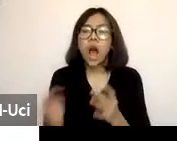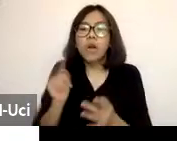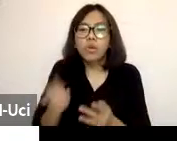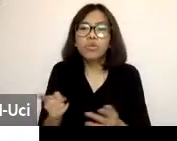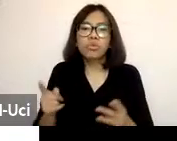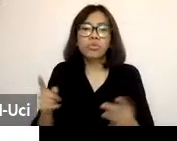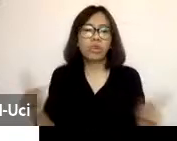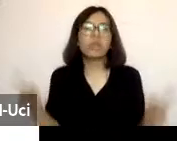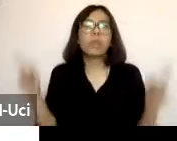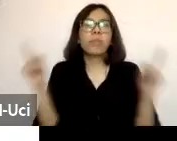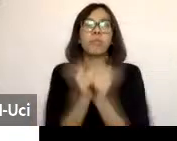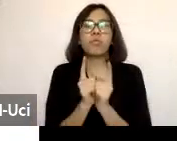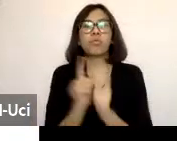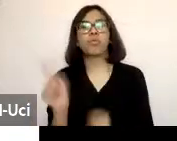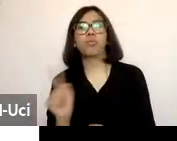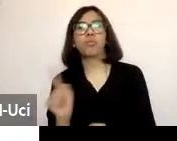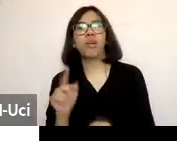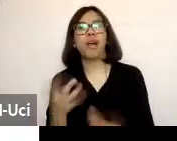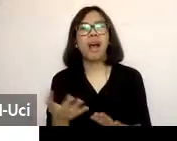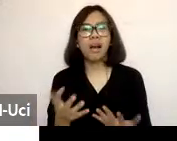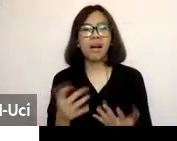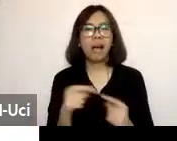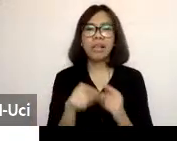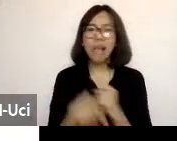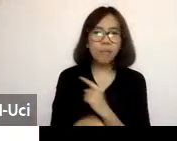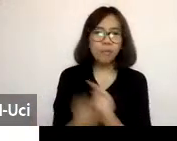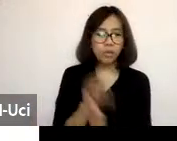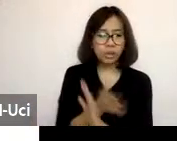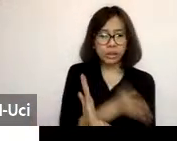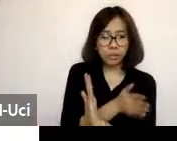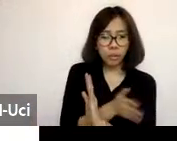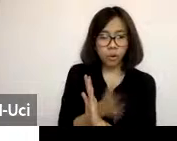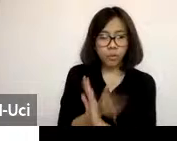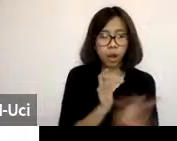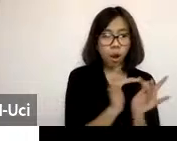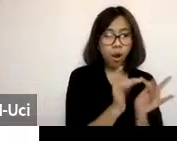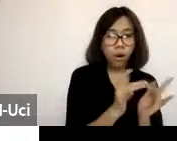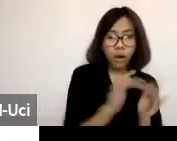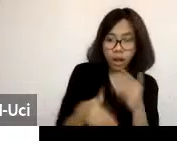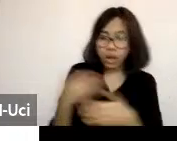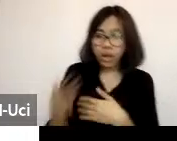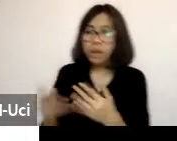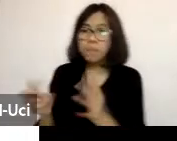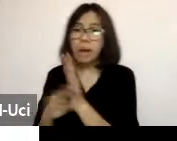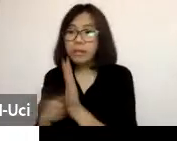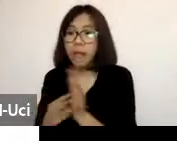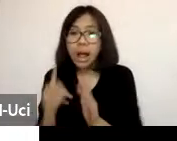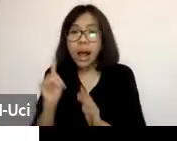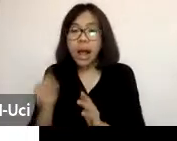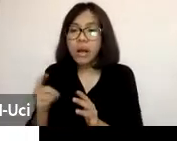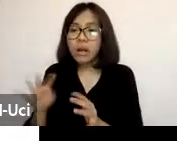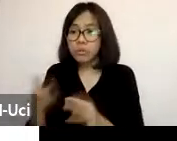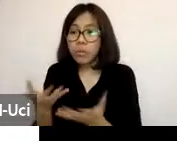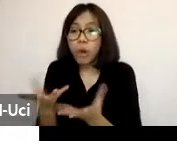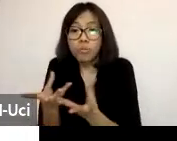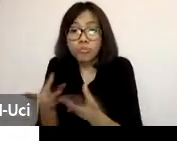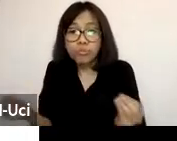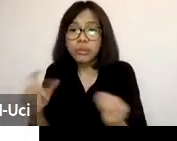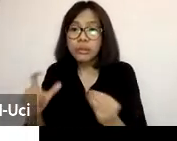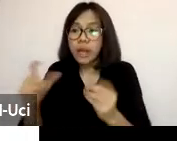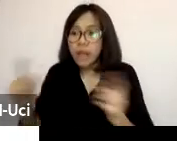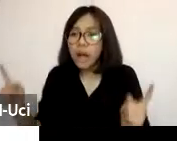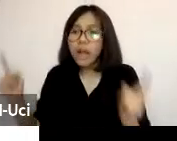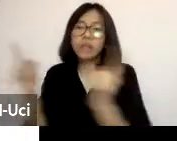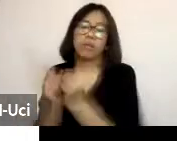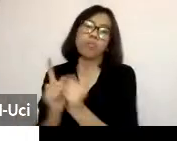jadi tidak nyambung akhirnya hingga memang sangat diperlukan adanya proses penyelesaian sengketa